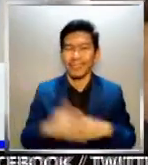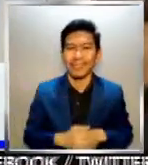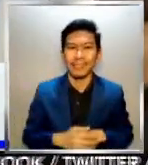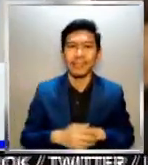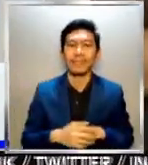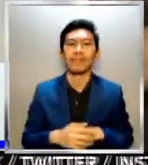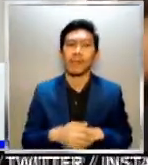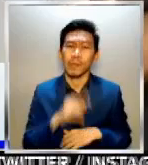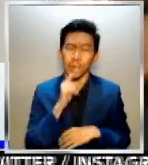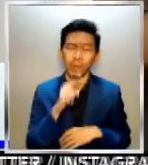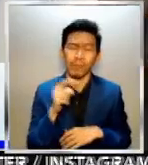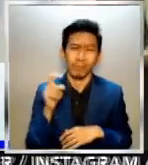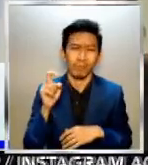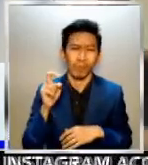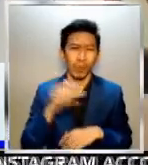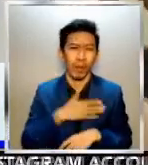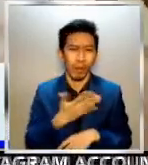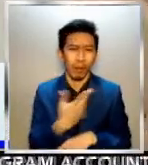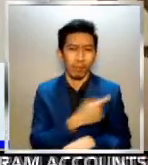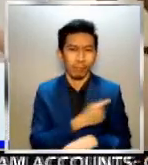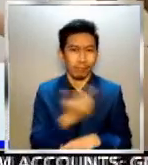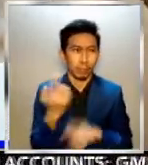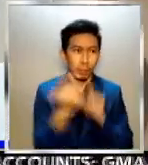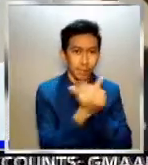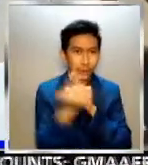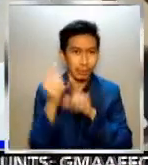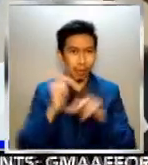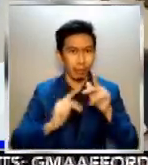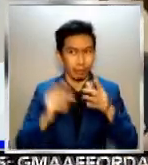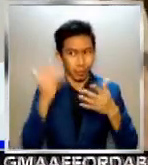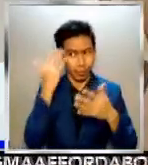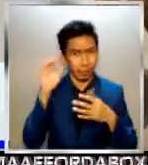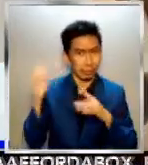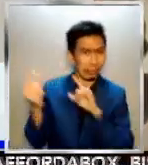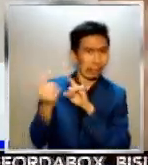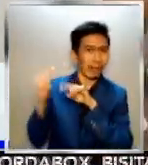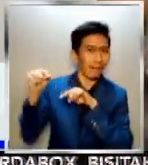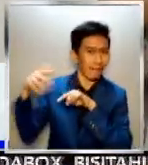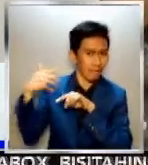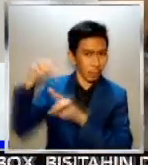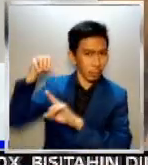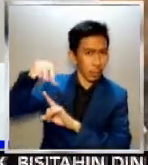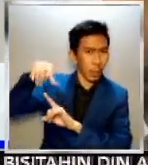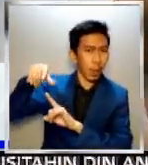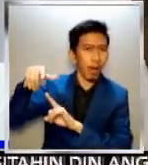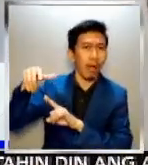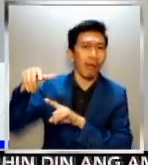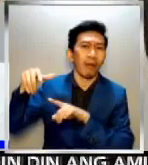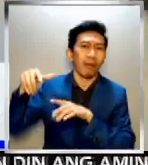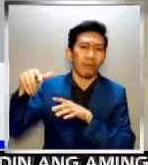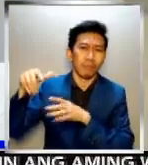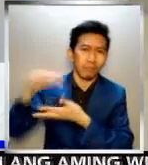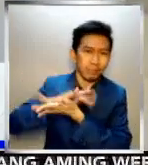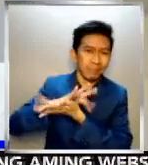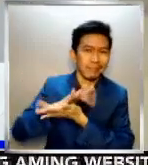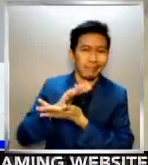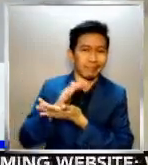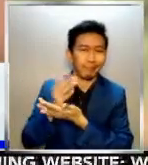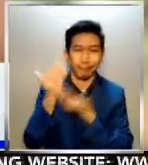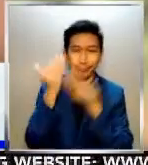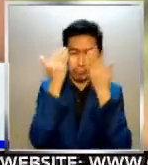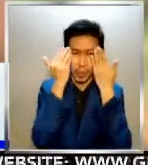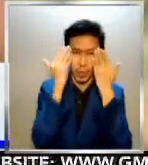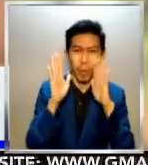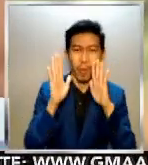kami. Tapos di po namin alam kung may cases po ba or may contact po sila sa na may COVID